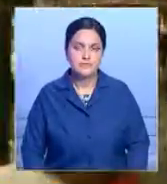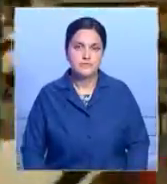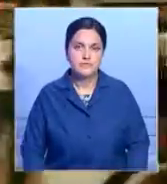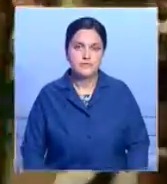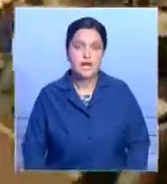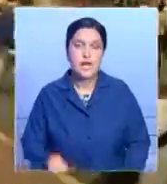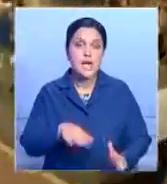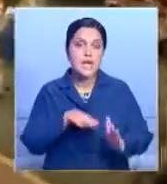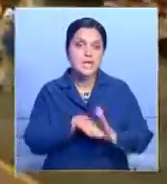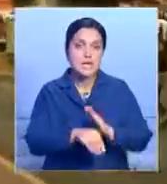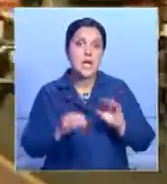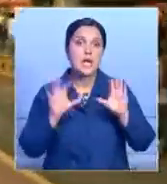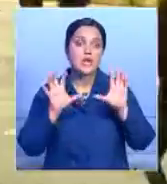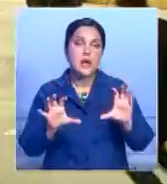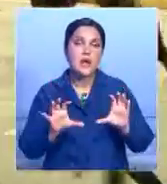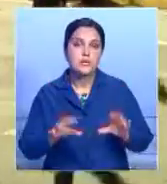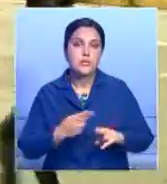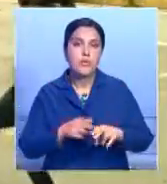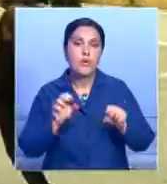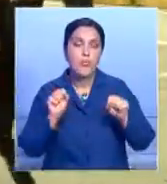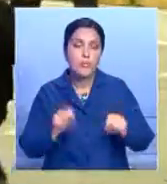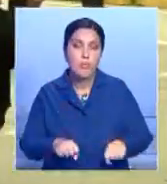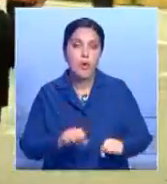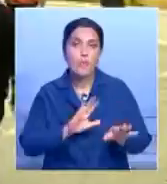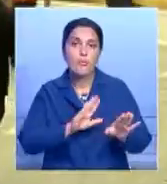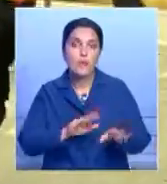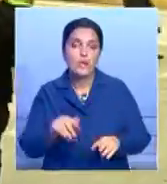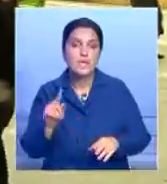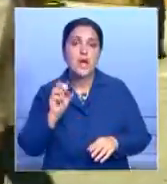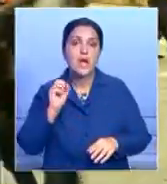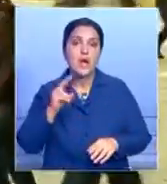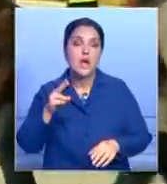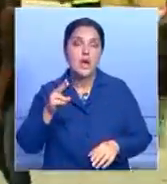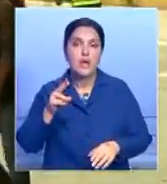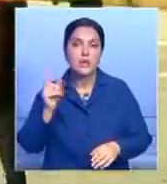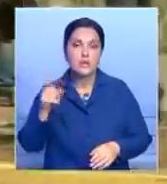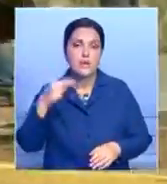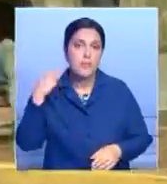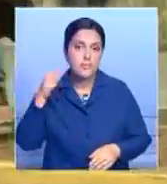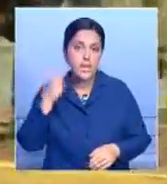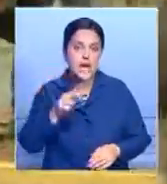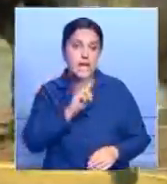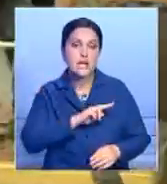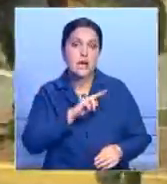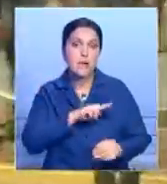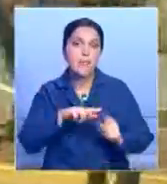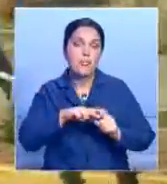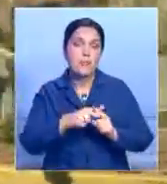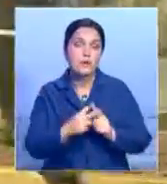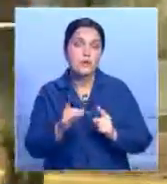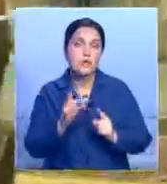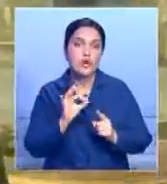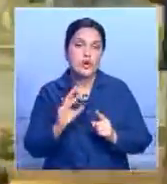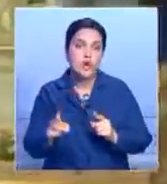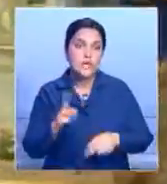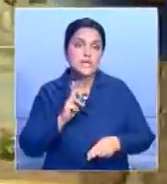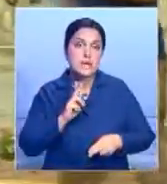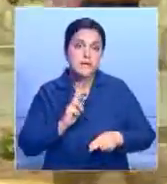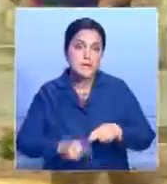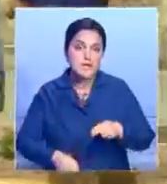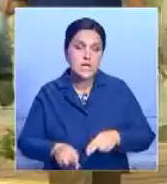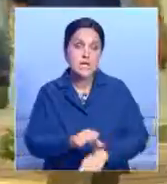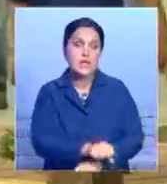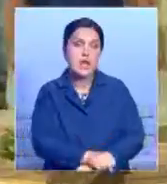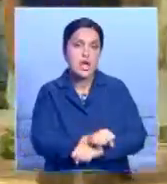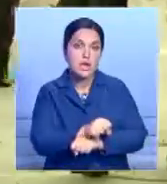Согласно Конституции, это возможно после того, как глава государства отработает больше половины срока. После завершения акции несколько